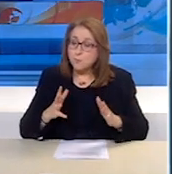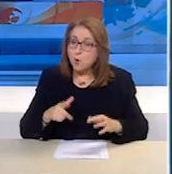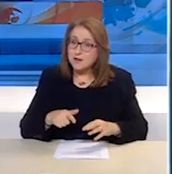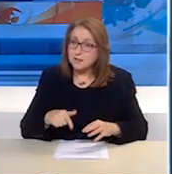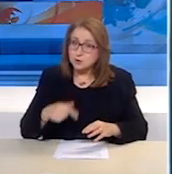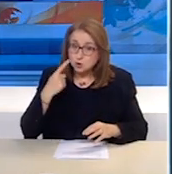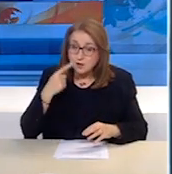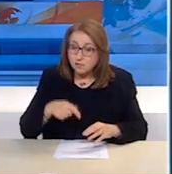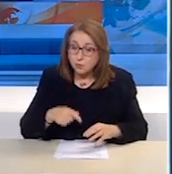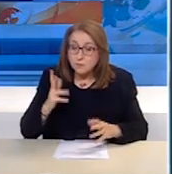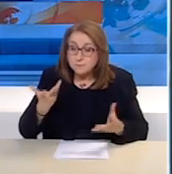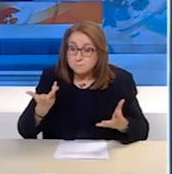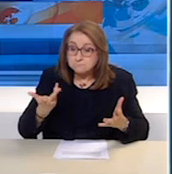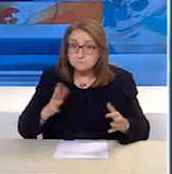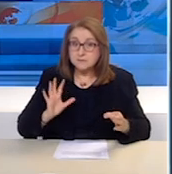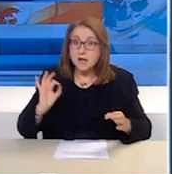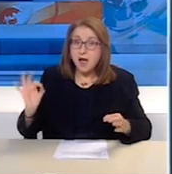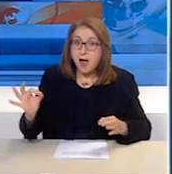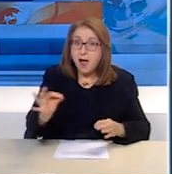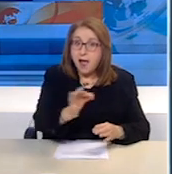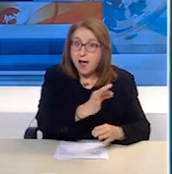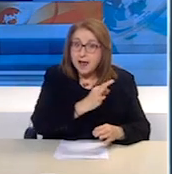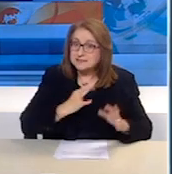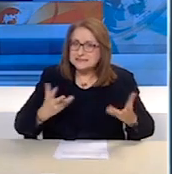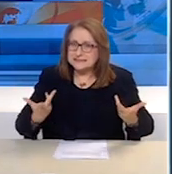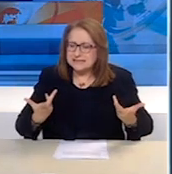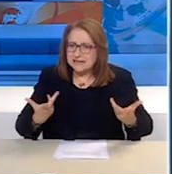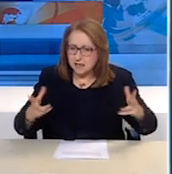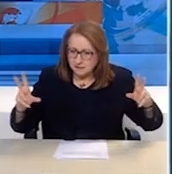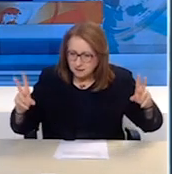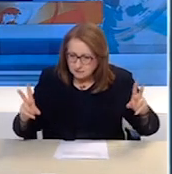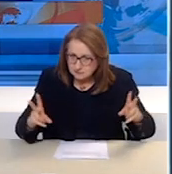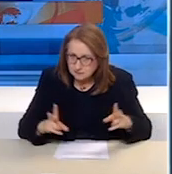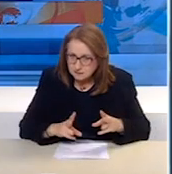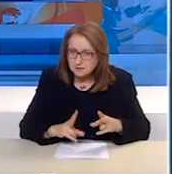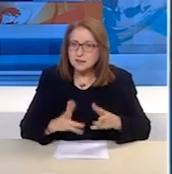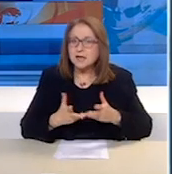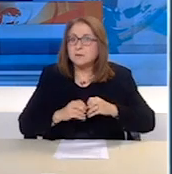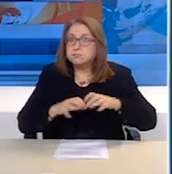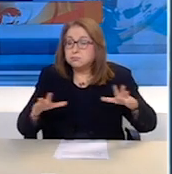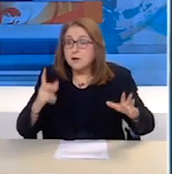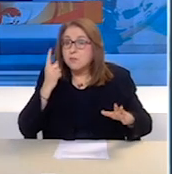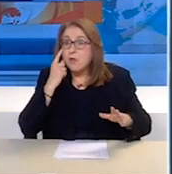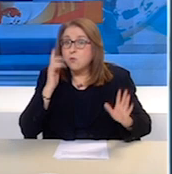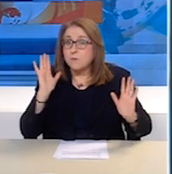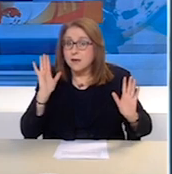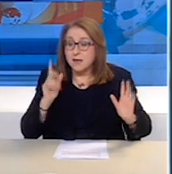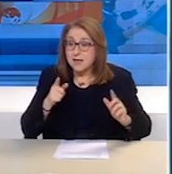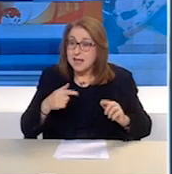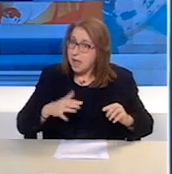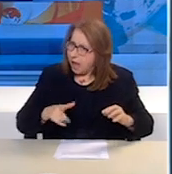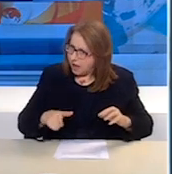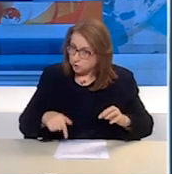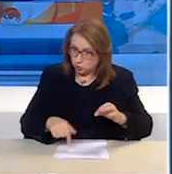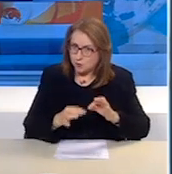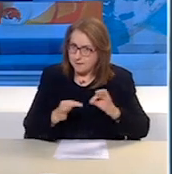νόσου. Άρα είναι σημαντικό όλοι μας να καταλάβουμε ότι αυτή η κατάσταση που θα ακολουθήσει δεν πρέπει να ερμηνεύεται σαν